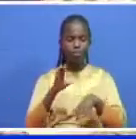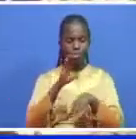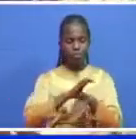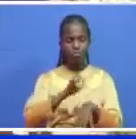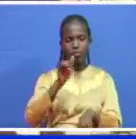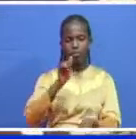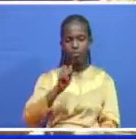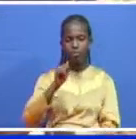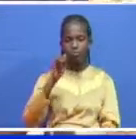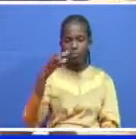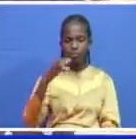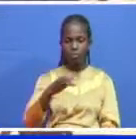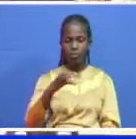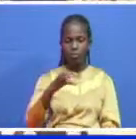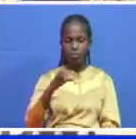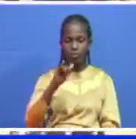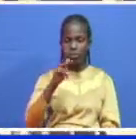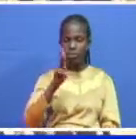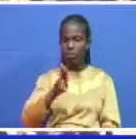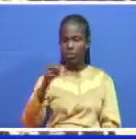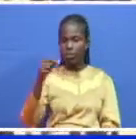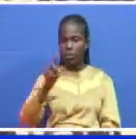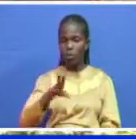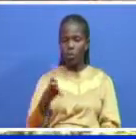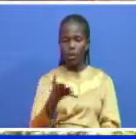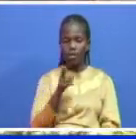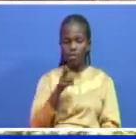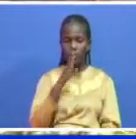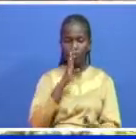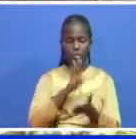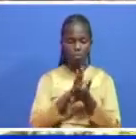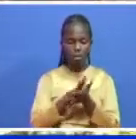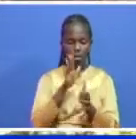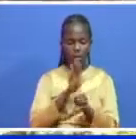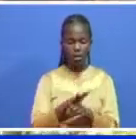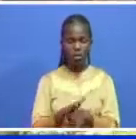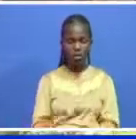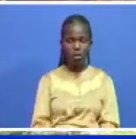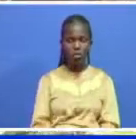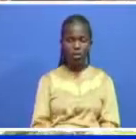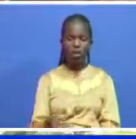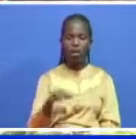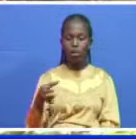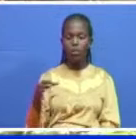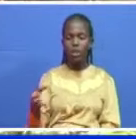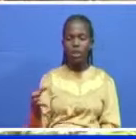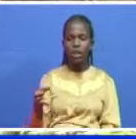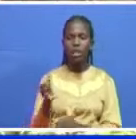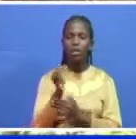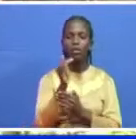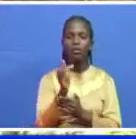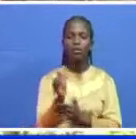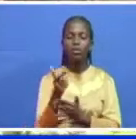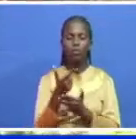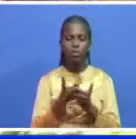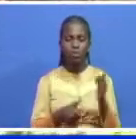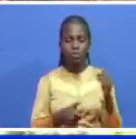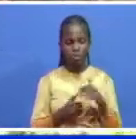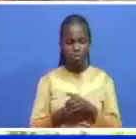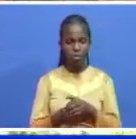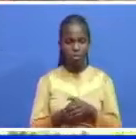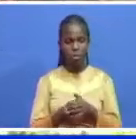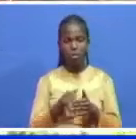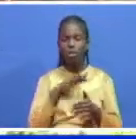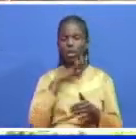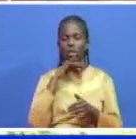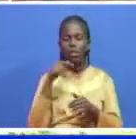ESI Ikungu ulana kiwa kathi ya muno itambeji. Nitu ukuli ya Nindo County. Tuwete ila dustbin